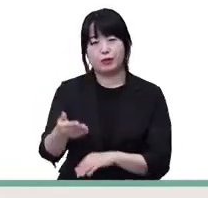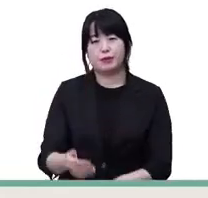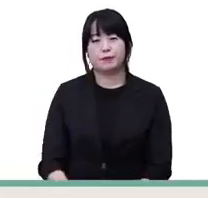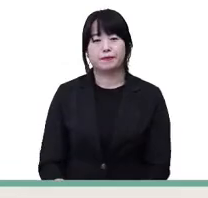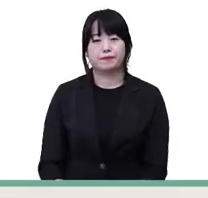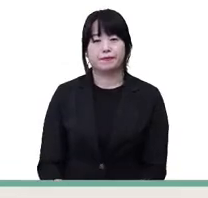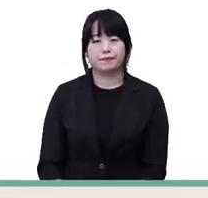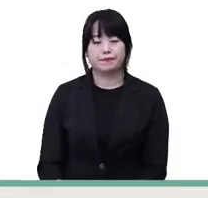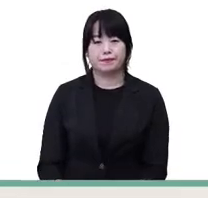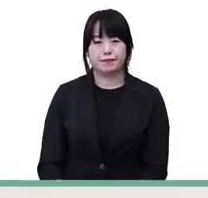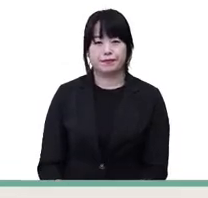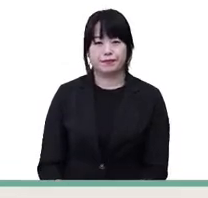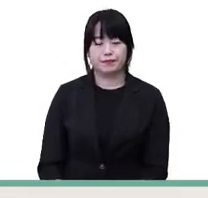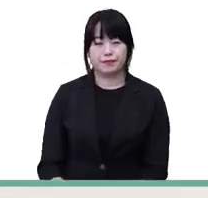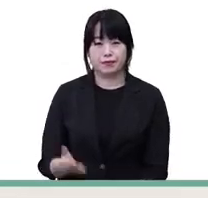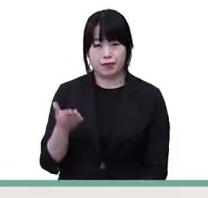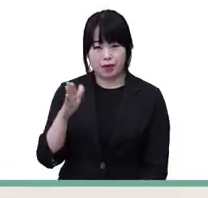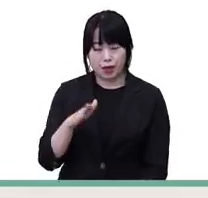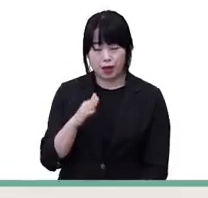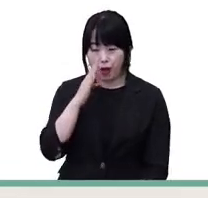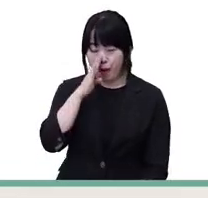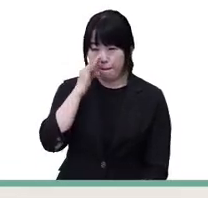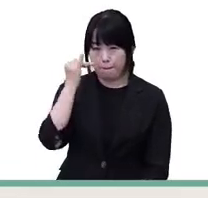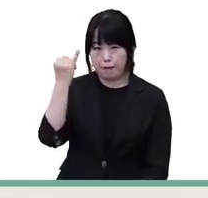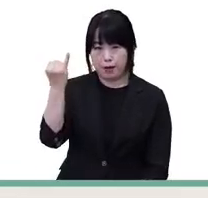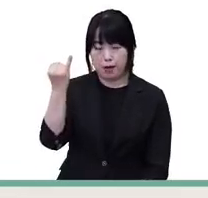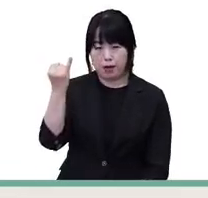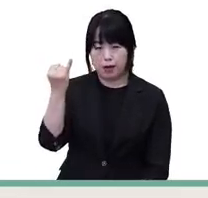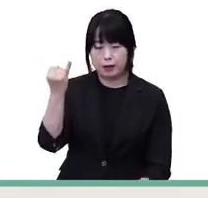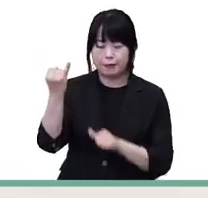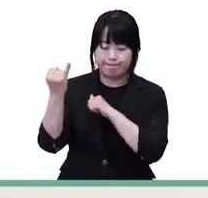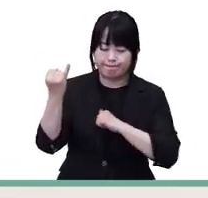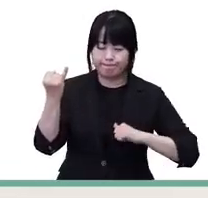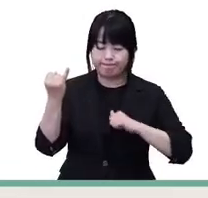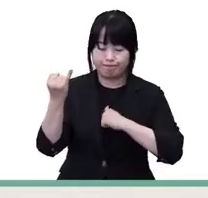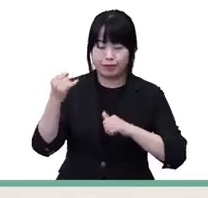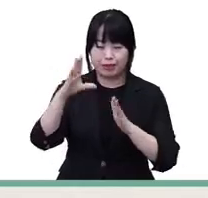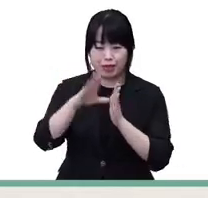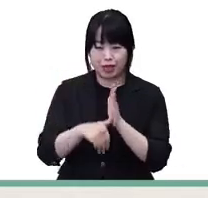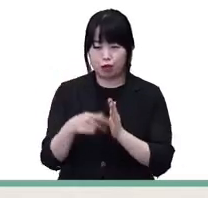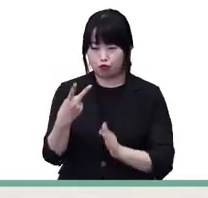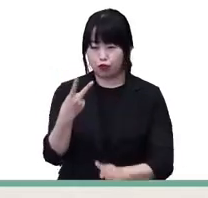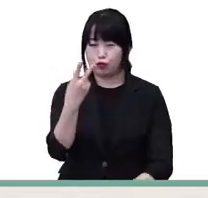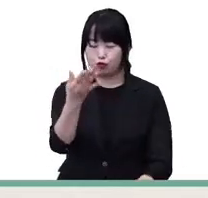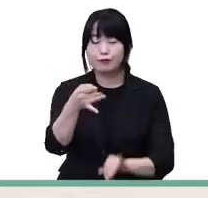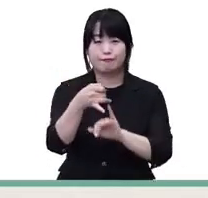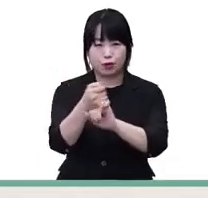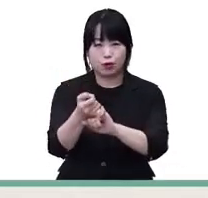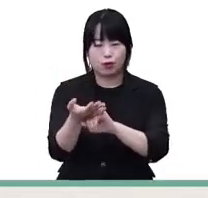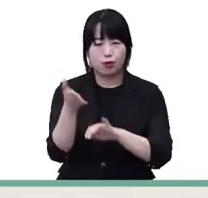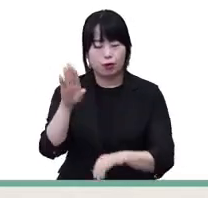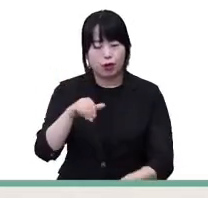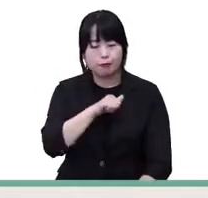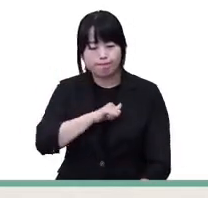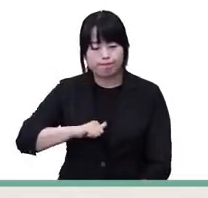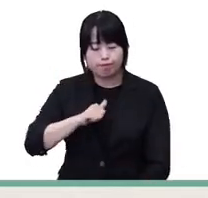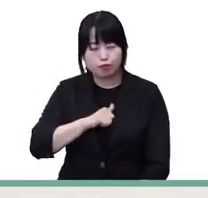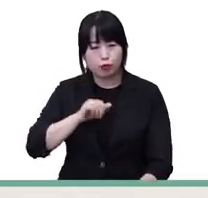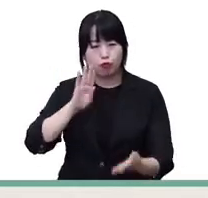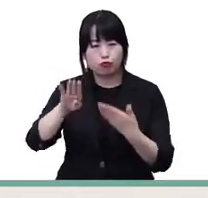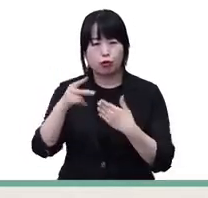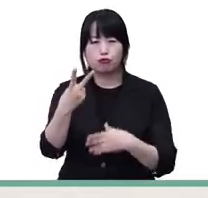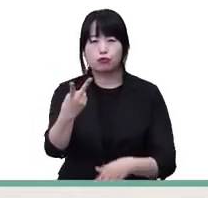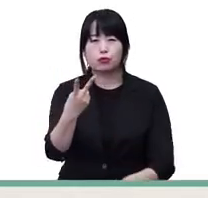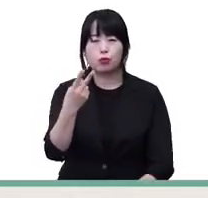그런데 엄마가 만약에 참았을 때 두 개를 줄게 했는데 참았는데도 불구하고 두 개를